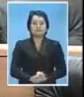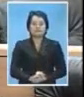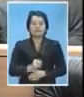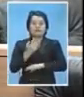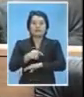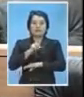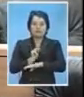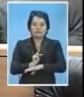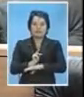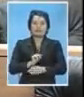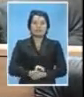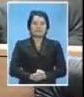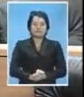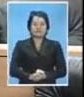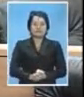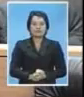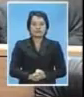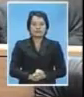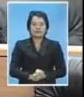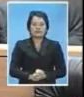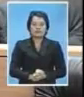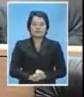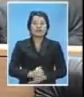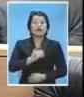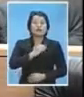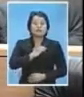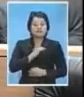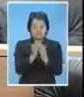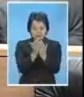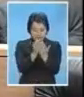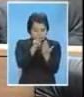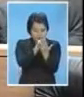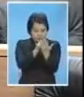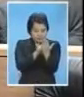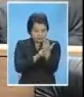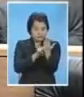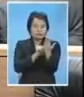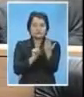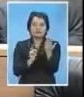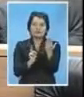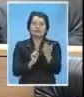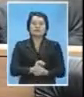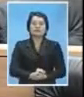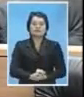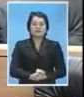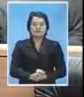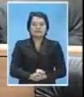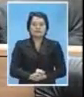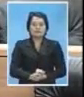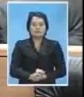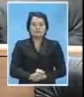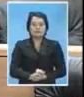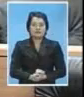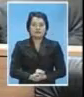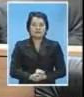พครับผมได้อ่านในเอกสารเพิ่มเติมต่อไปครับว่าพยายามติดต